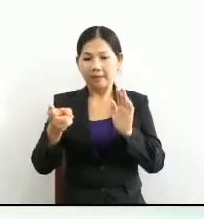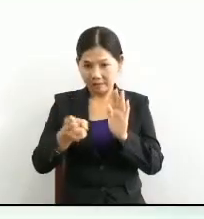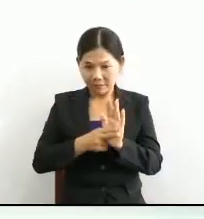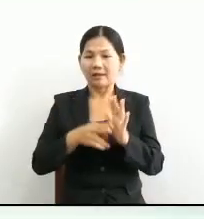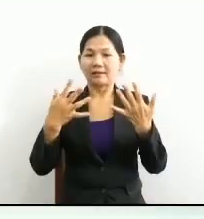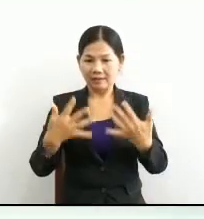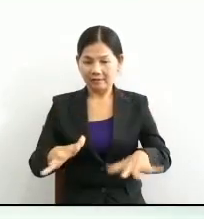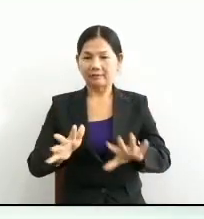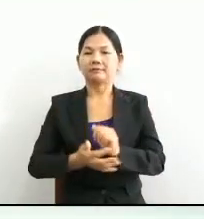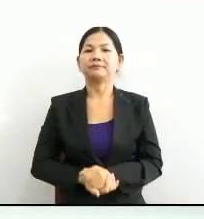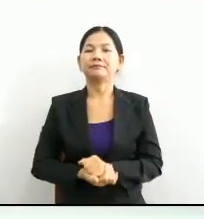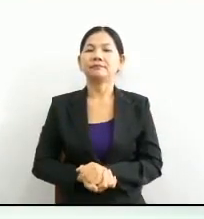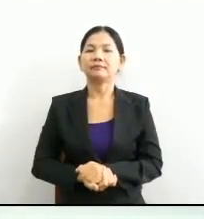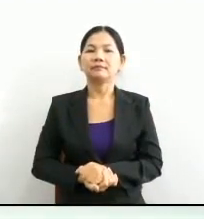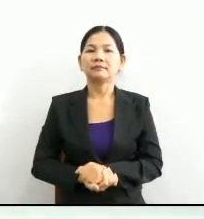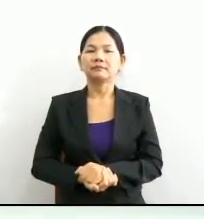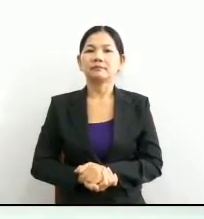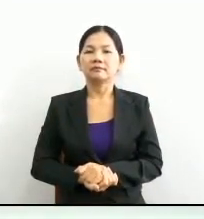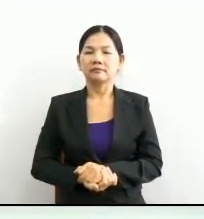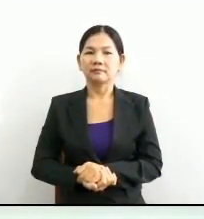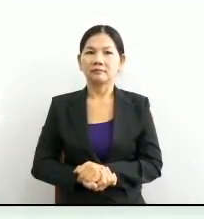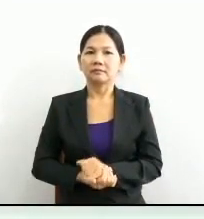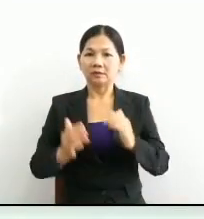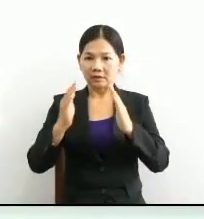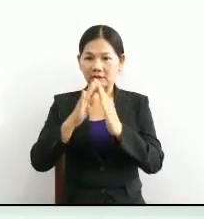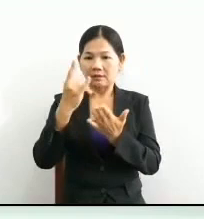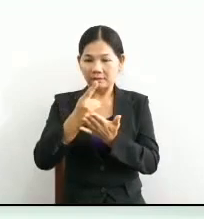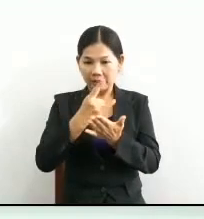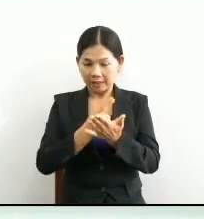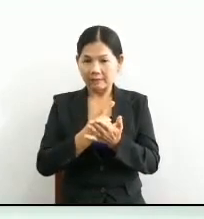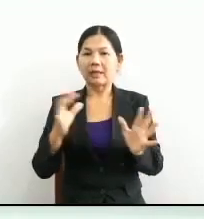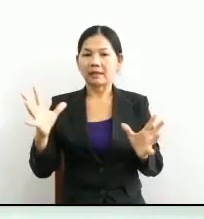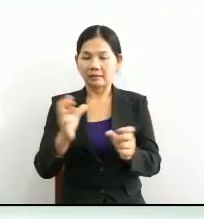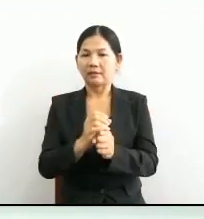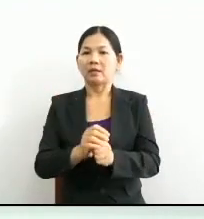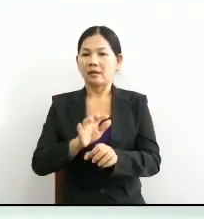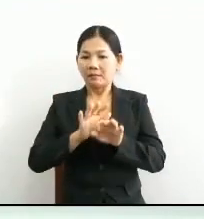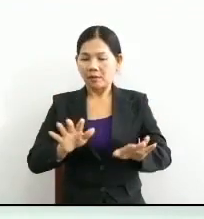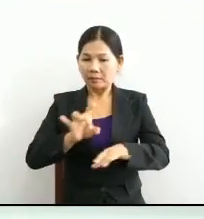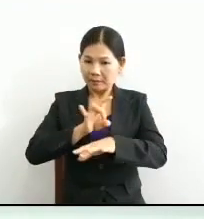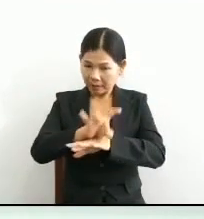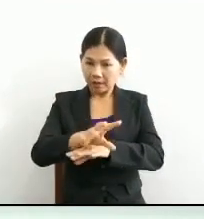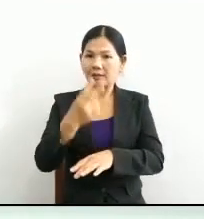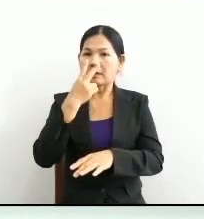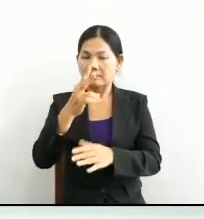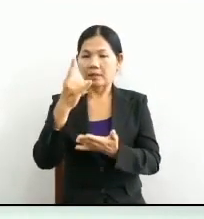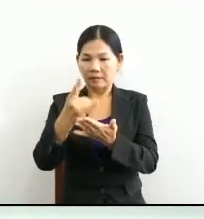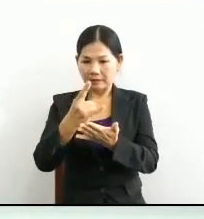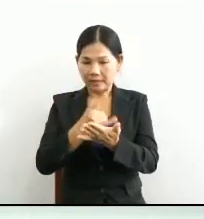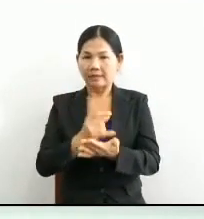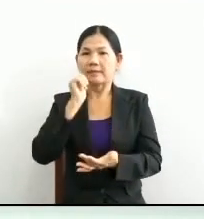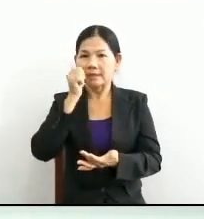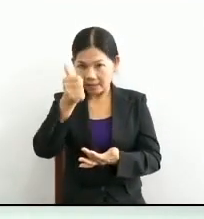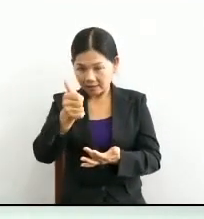là hai thằng ọc này nè con nè chẳng ở lấy mê riêng thương mà mình chọc tại hai nè cử xong bà đám nhà con ở con mơ mê riêng bằng thái mà xâm lập